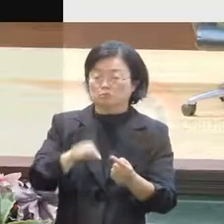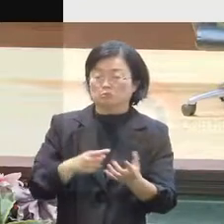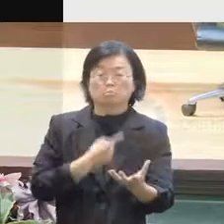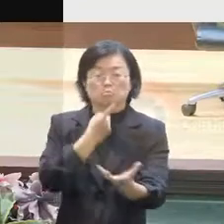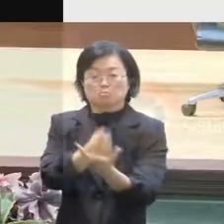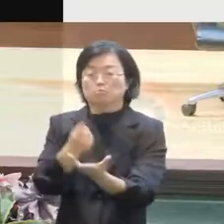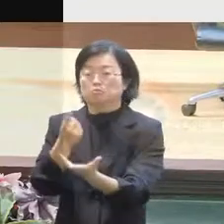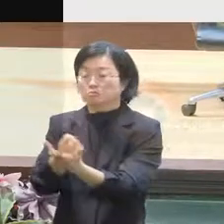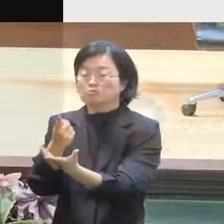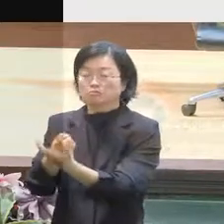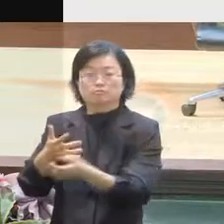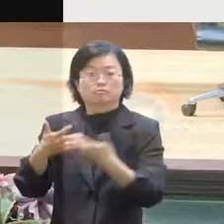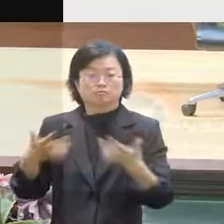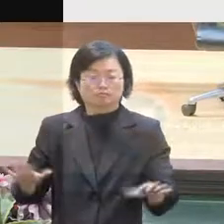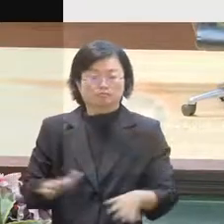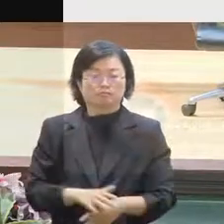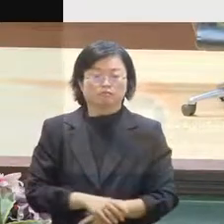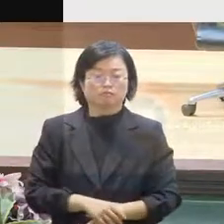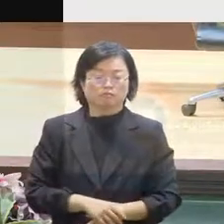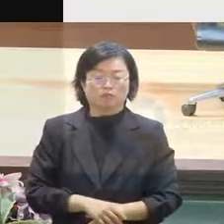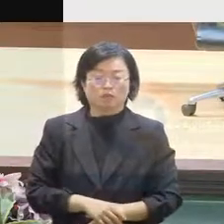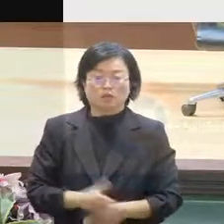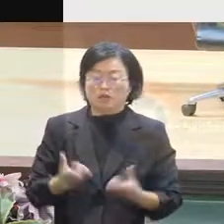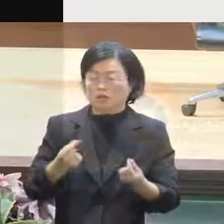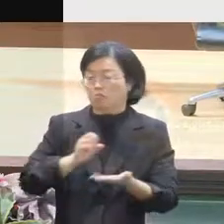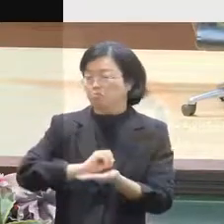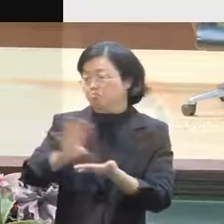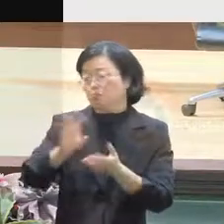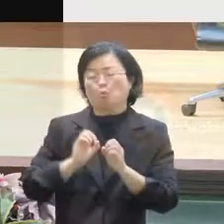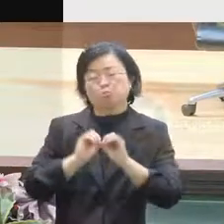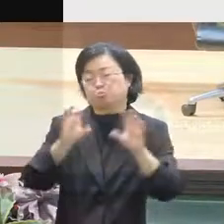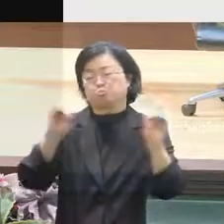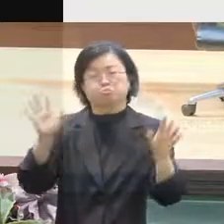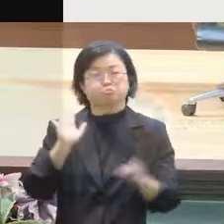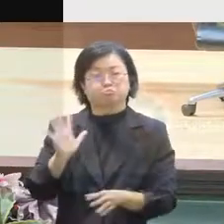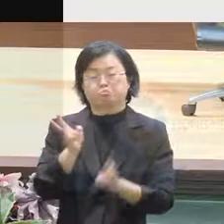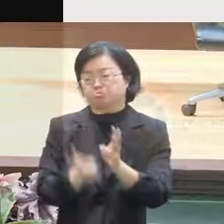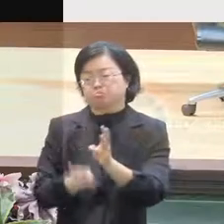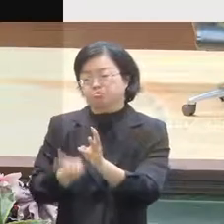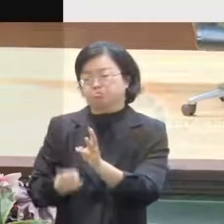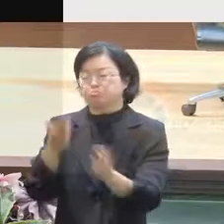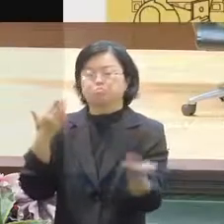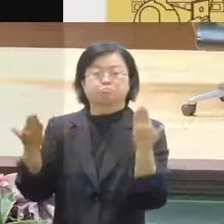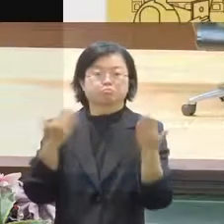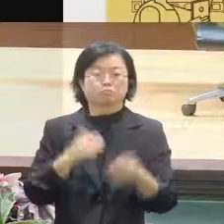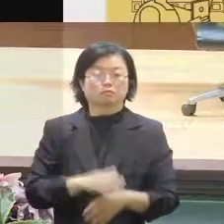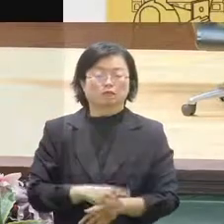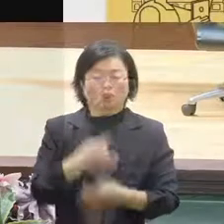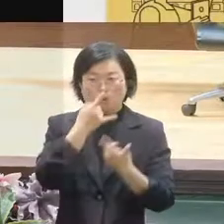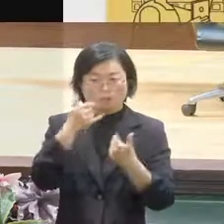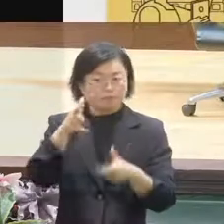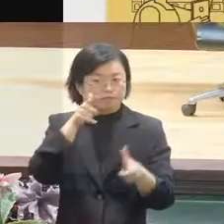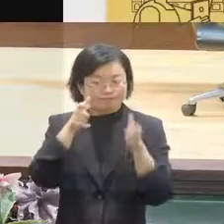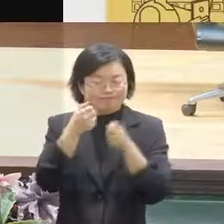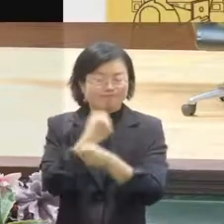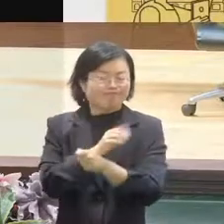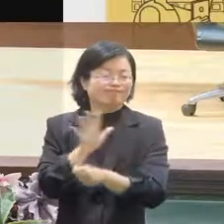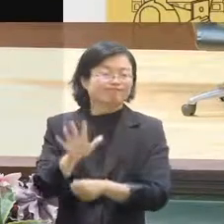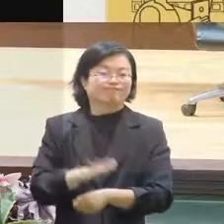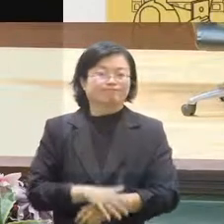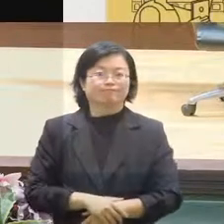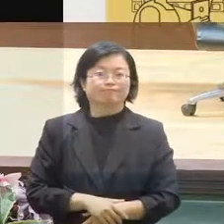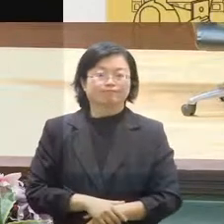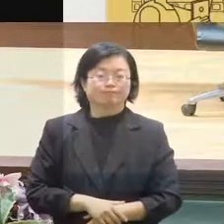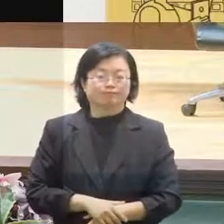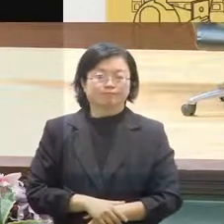们的一些标准，也发表了一些很详细的报告。那么这个呢，我们也有做出一个参考。那我